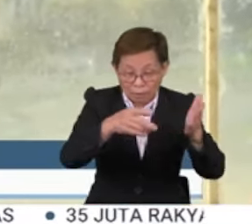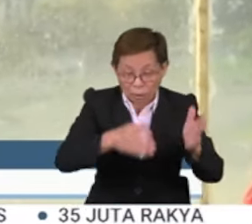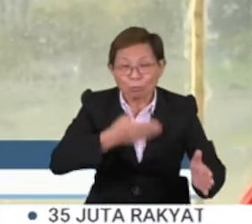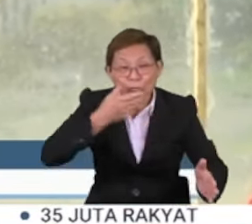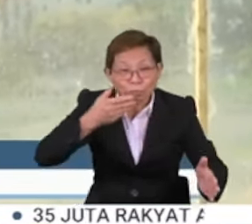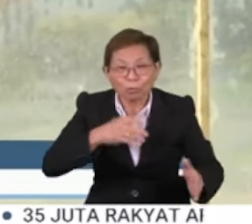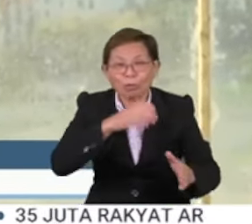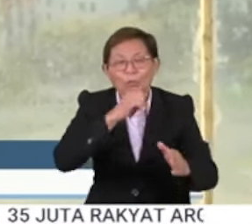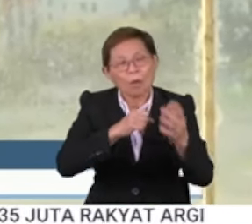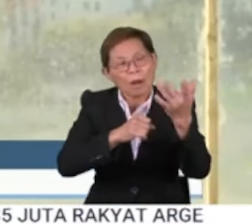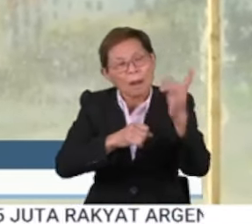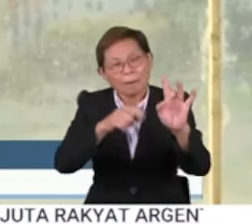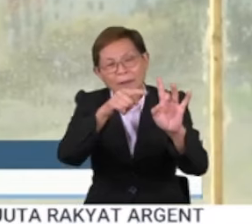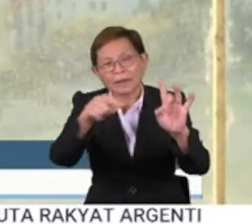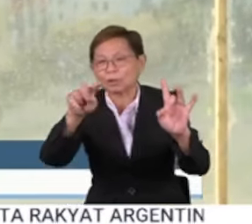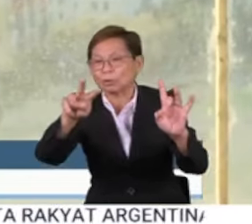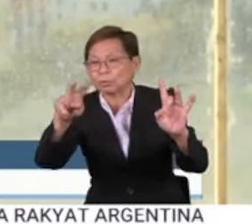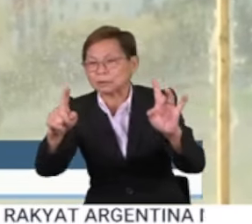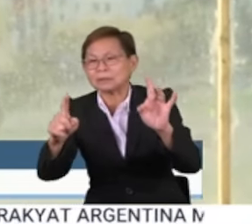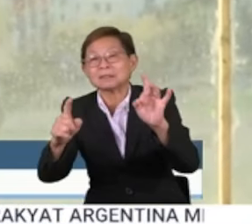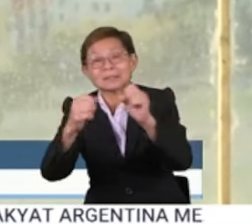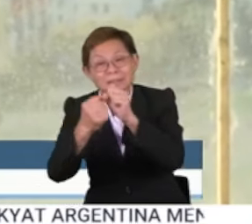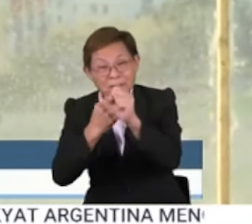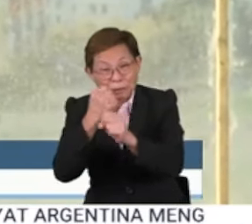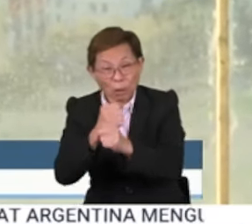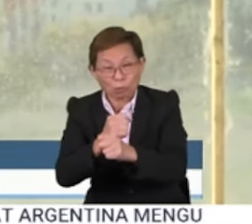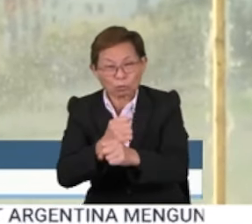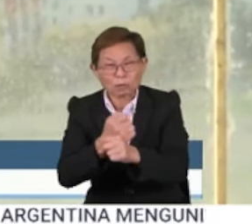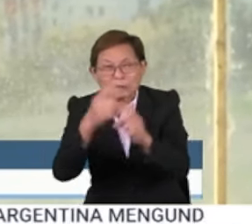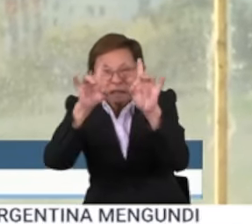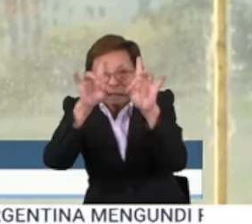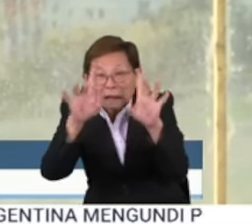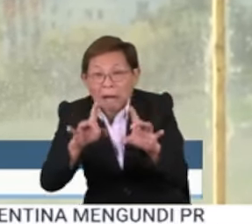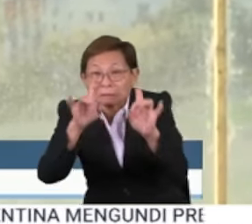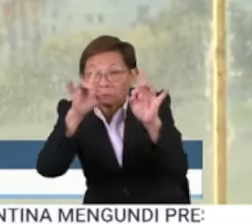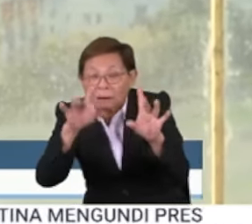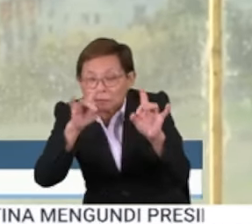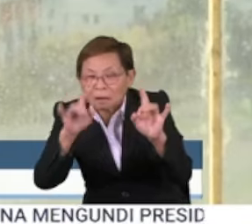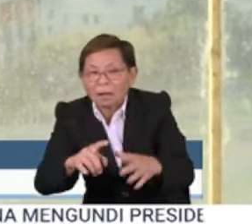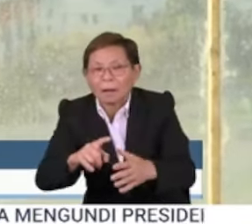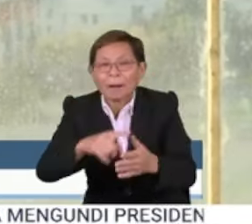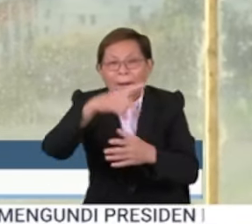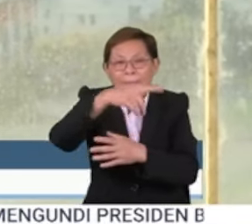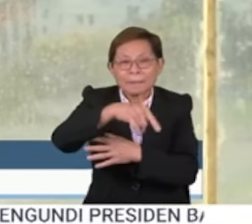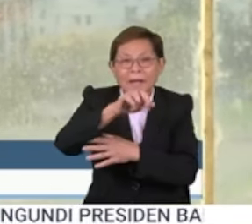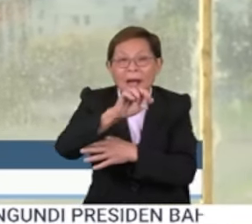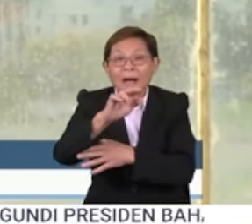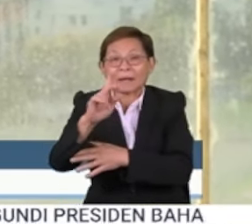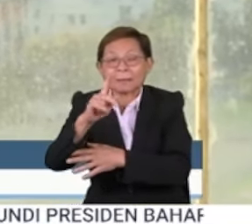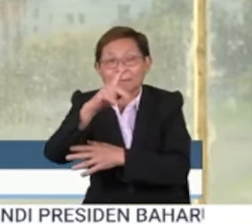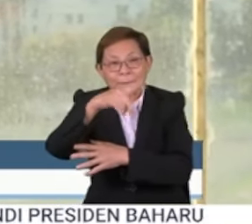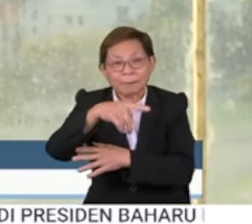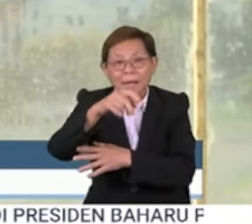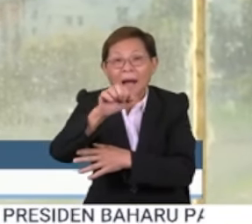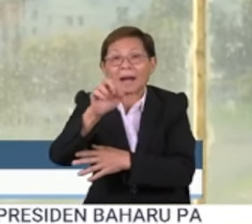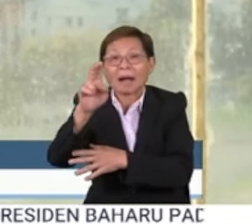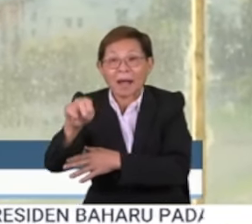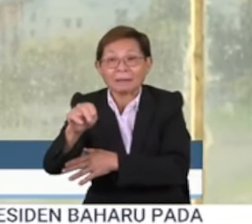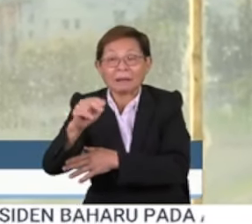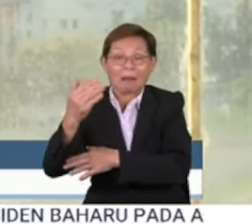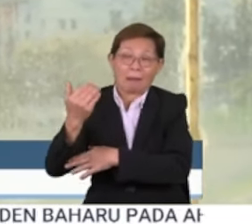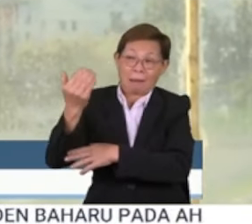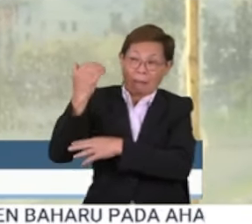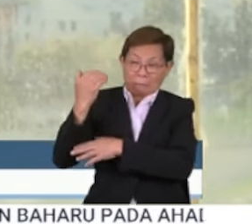hingga 21 telah diuji ketika pilihan raya umum yang lepas, dan kali ini kita tidak